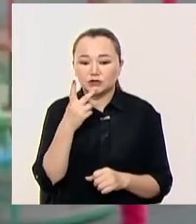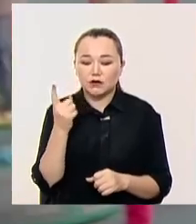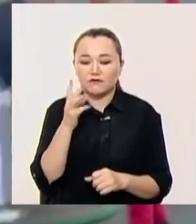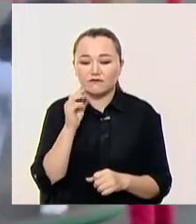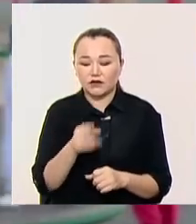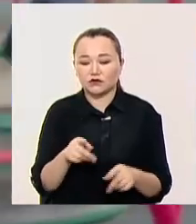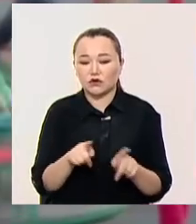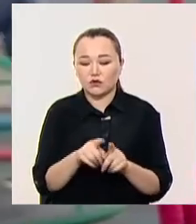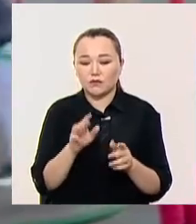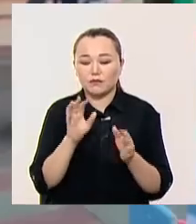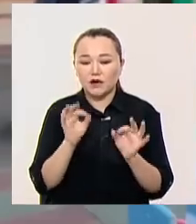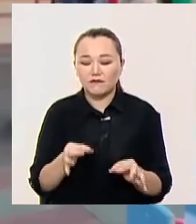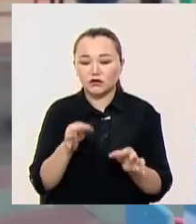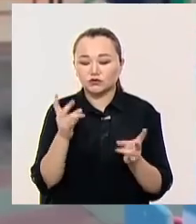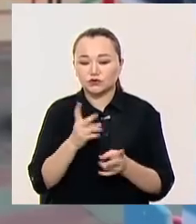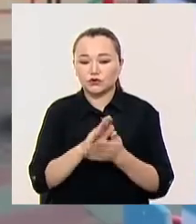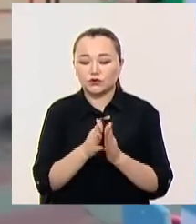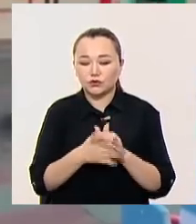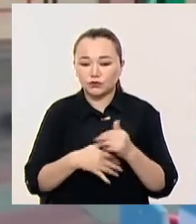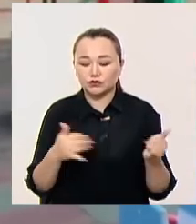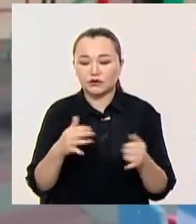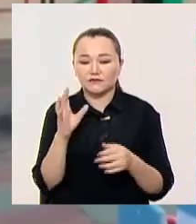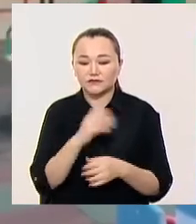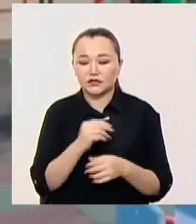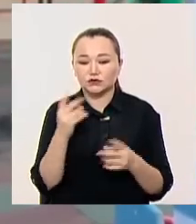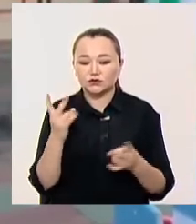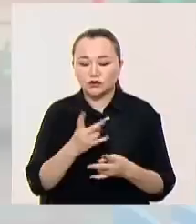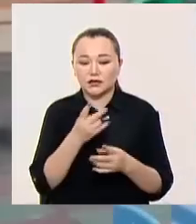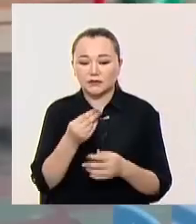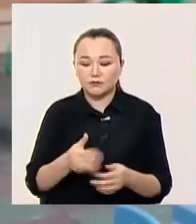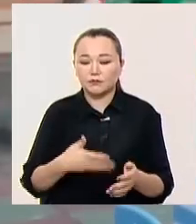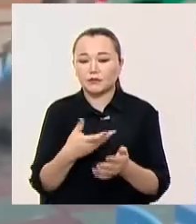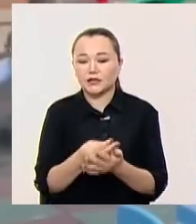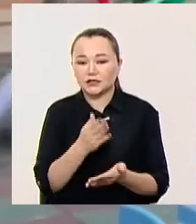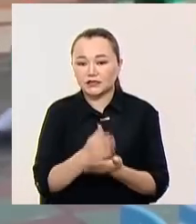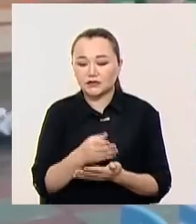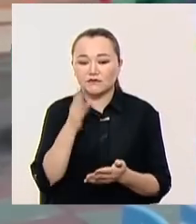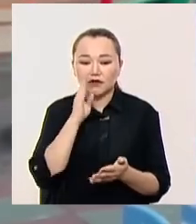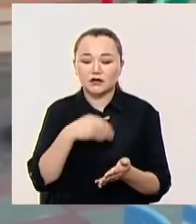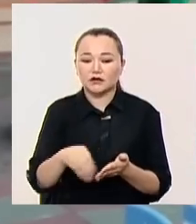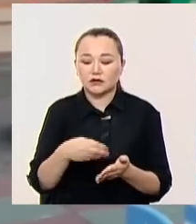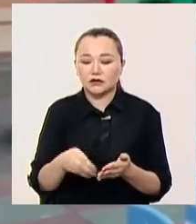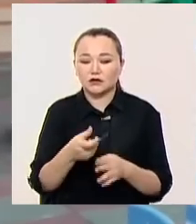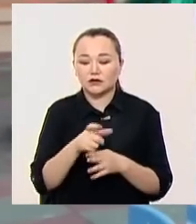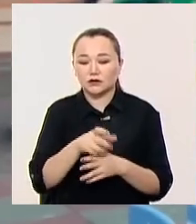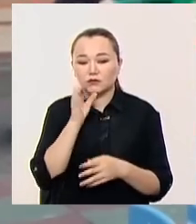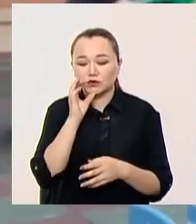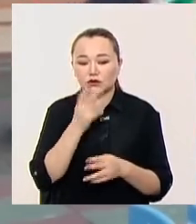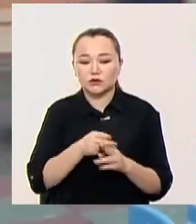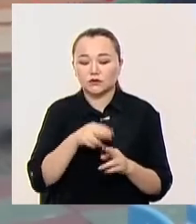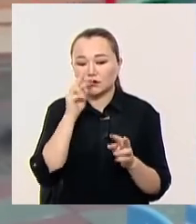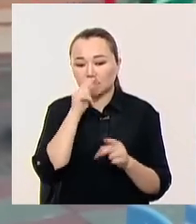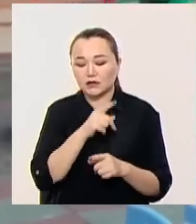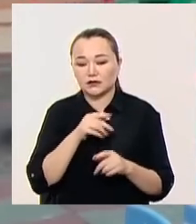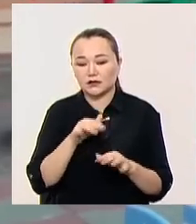дұрыс жағдай жасалу керек қой. Бәр нәрсеге адамдар ақшасын төлеп атыр. Суды сатып алып ішу деген ол енді дұрыс емес нәрсе